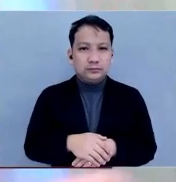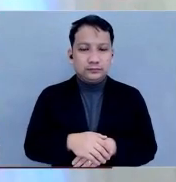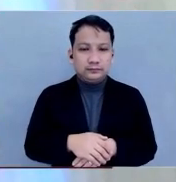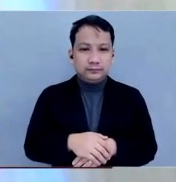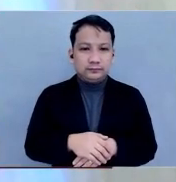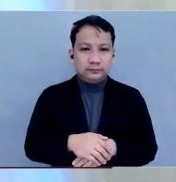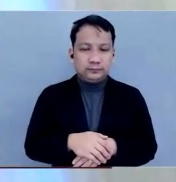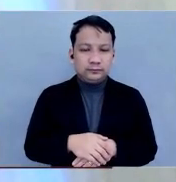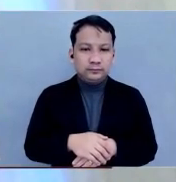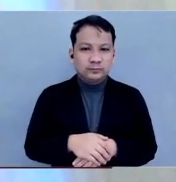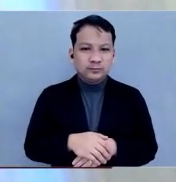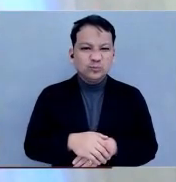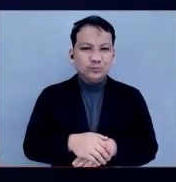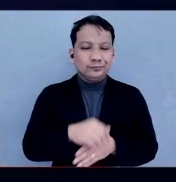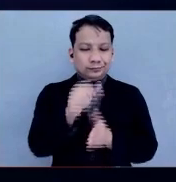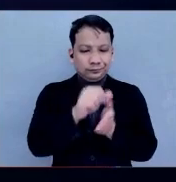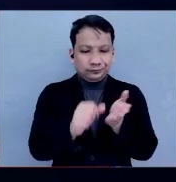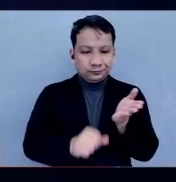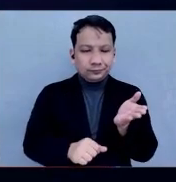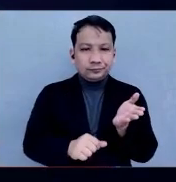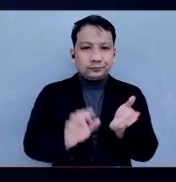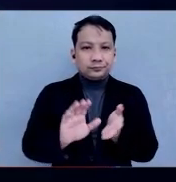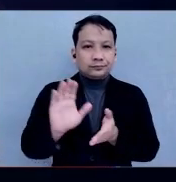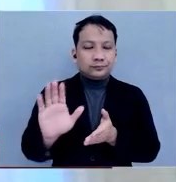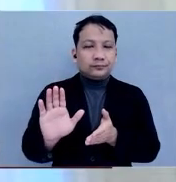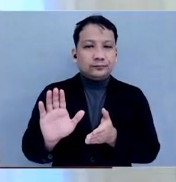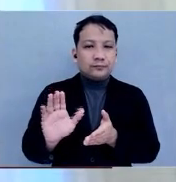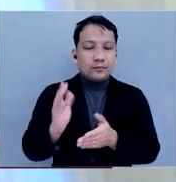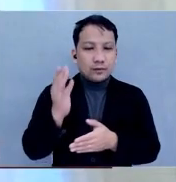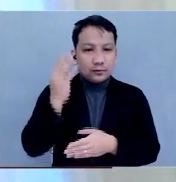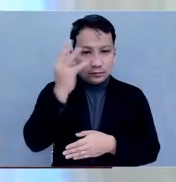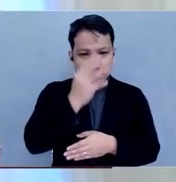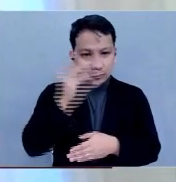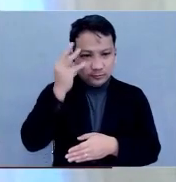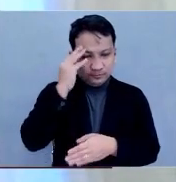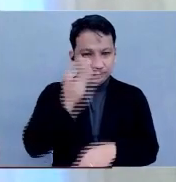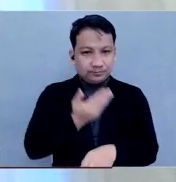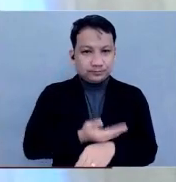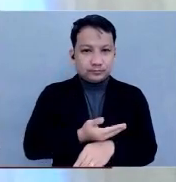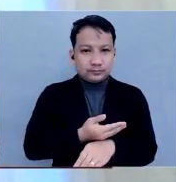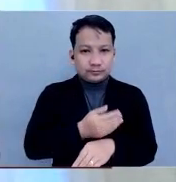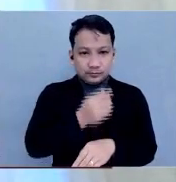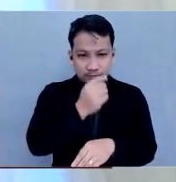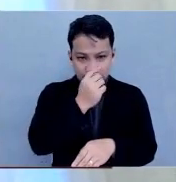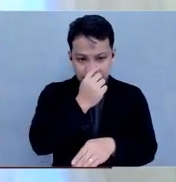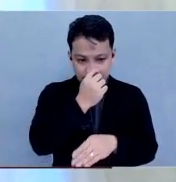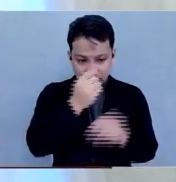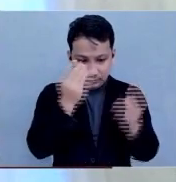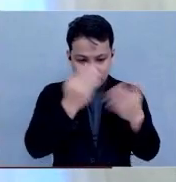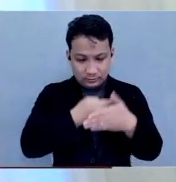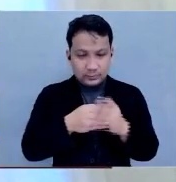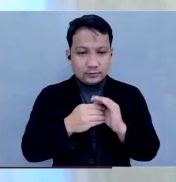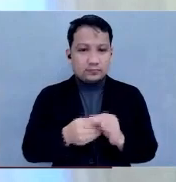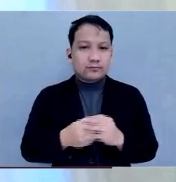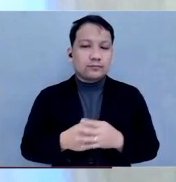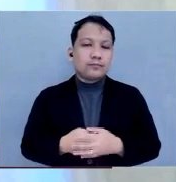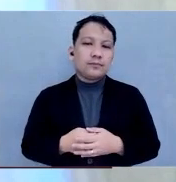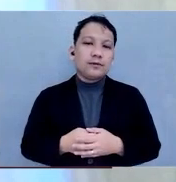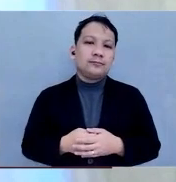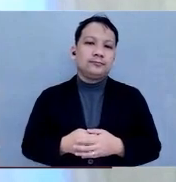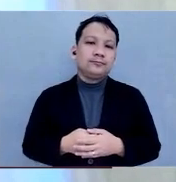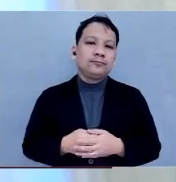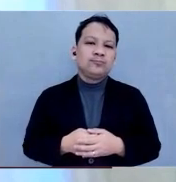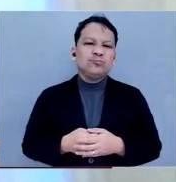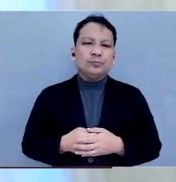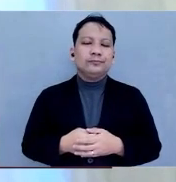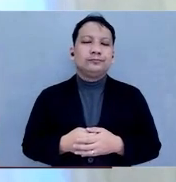Sa art, idinaan ni Renan ang kanyang pag-aalala sa mga anak. It started with a nightmare that I had. That